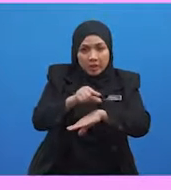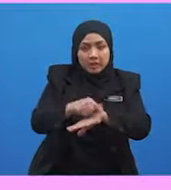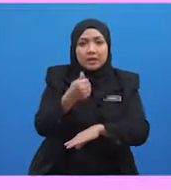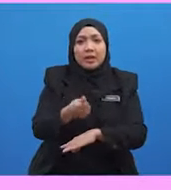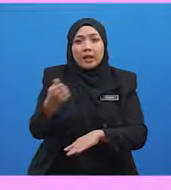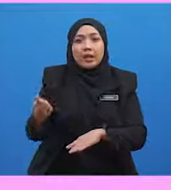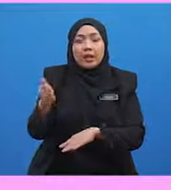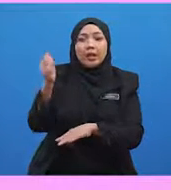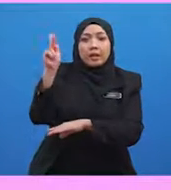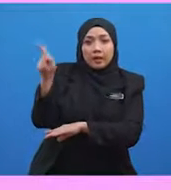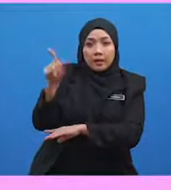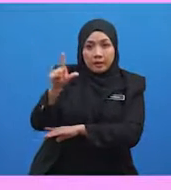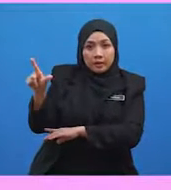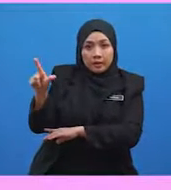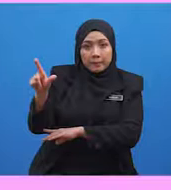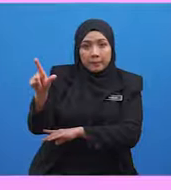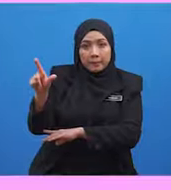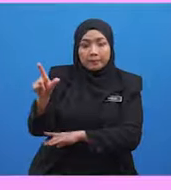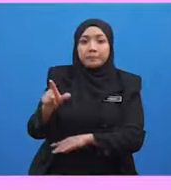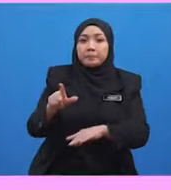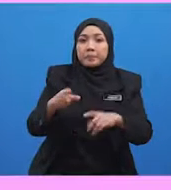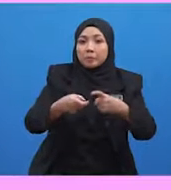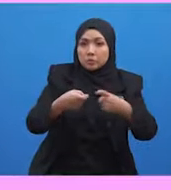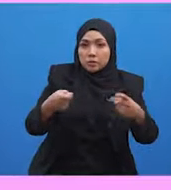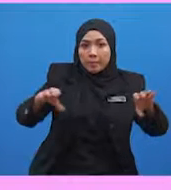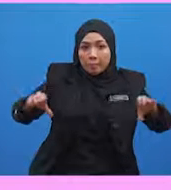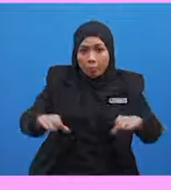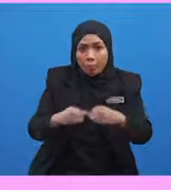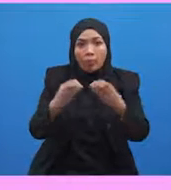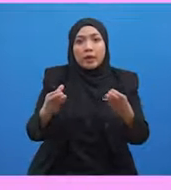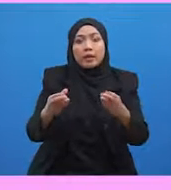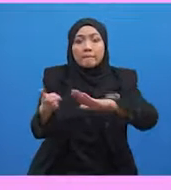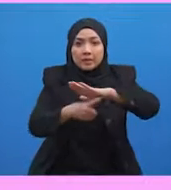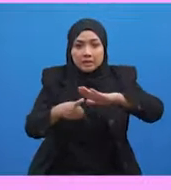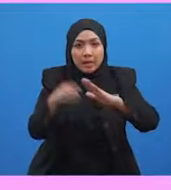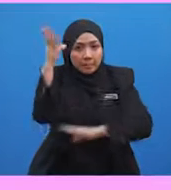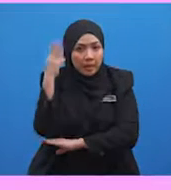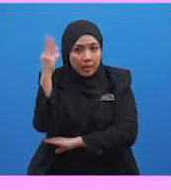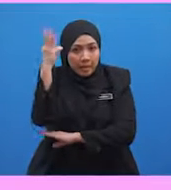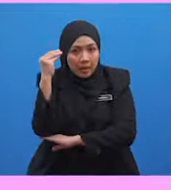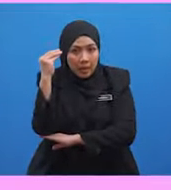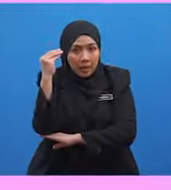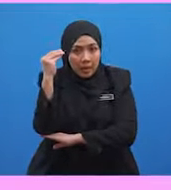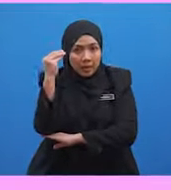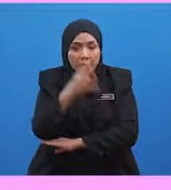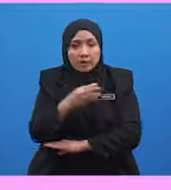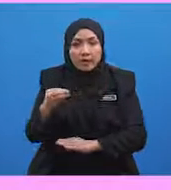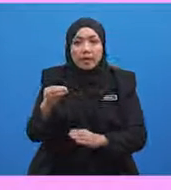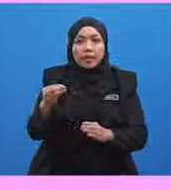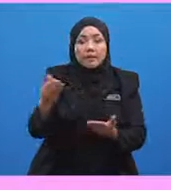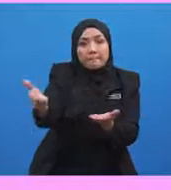di negeri lain serta mendapatkan pendapat daripada pekerjanya untuk